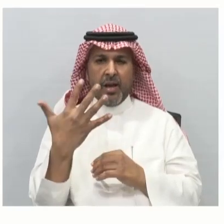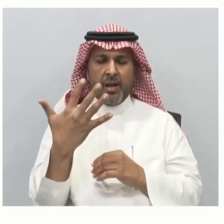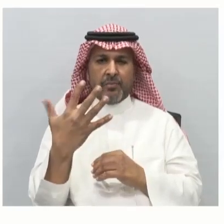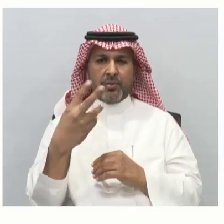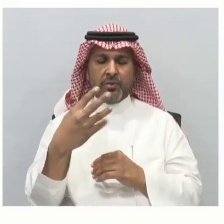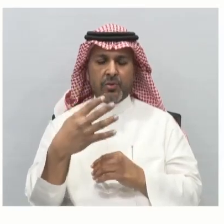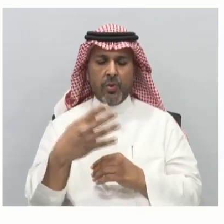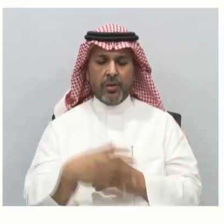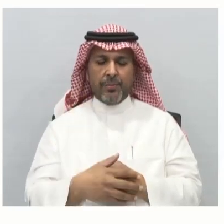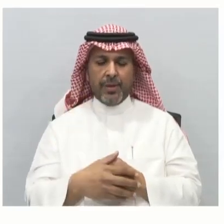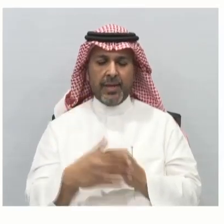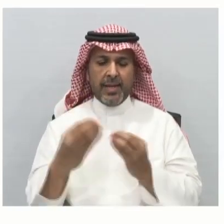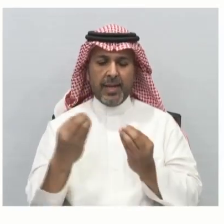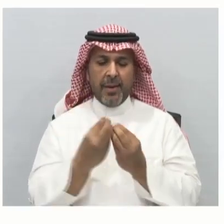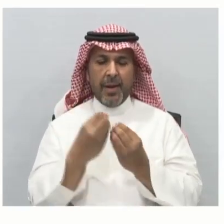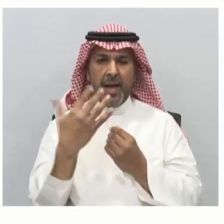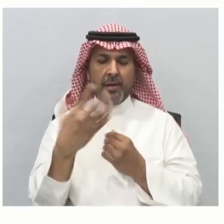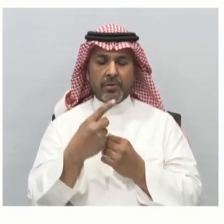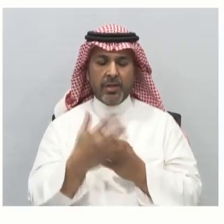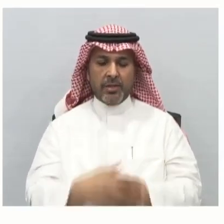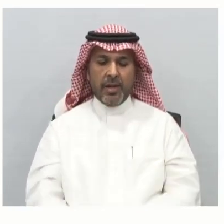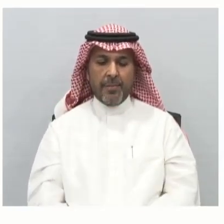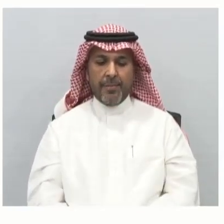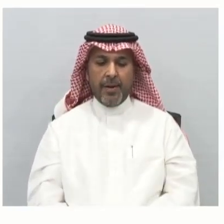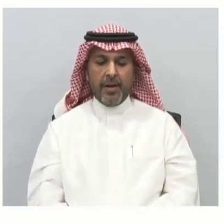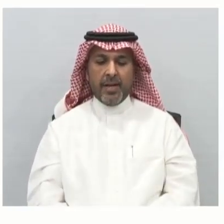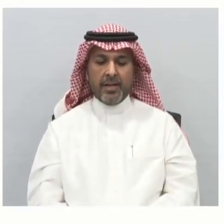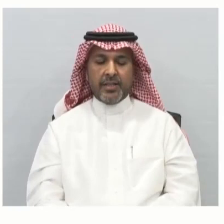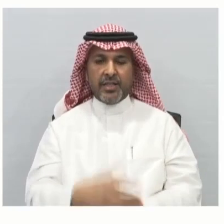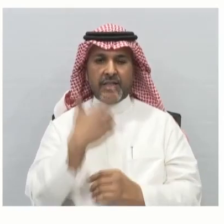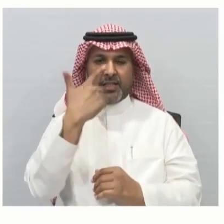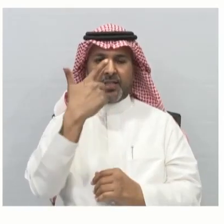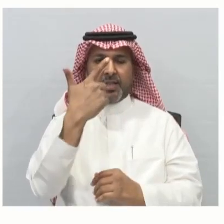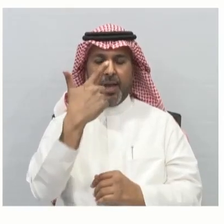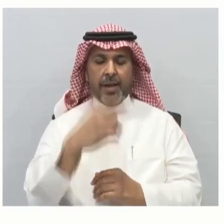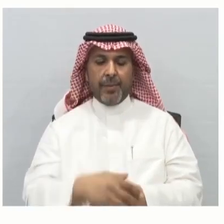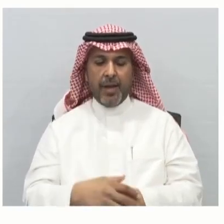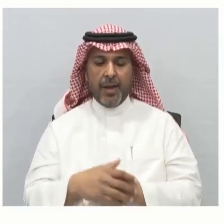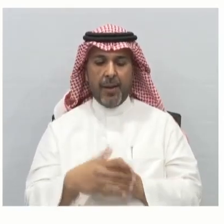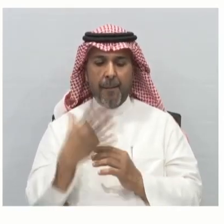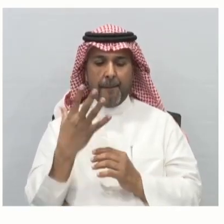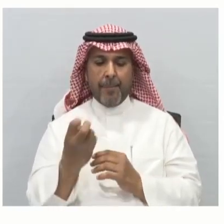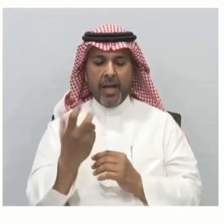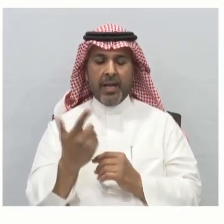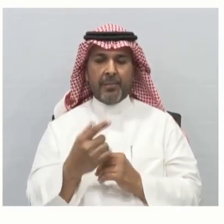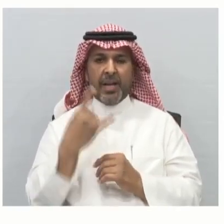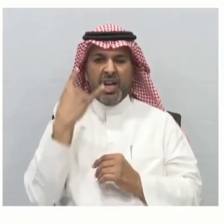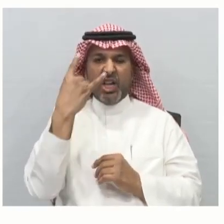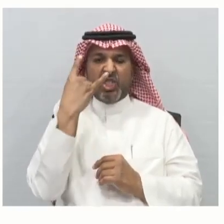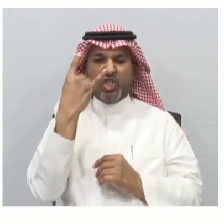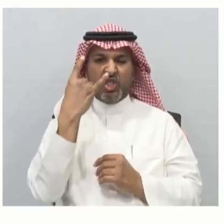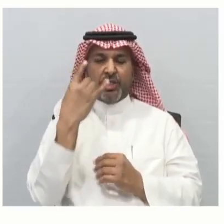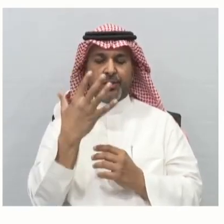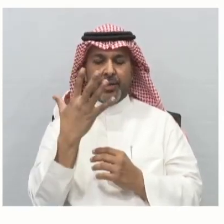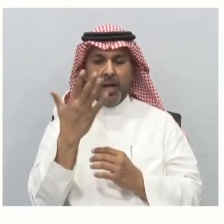دقيقه اضفنا 15 دقيقه تصبح الان الساعه احسنتم الساعه السابعه تماما تبقى من